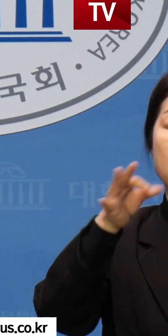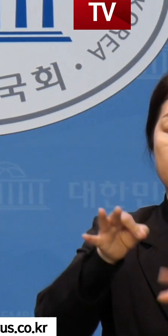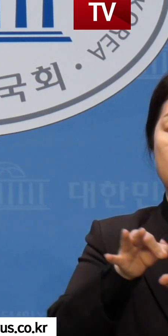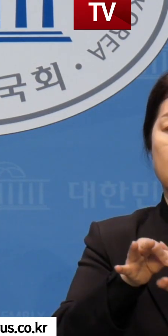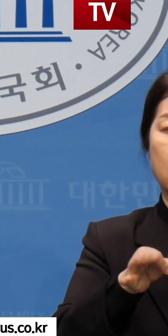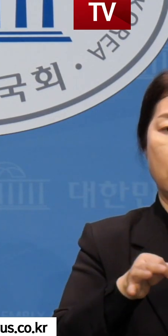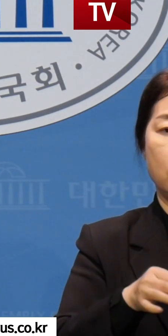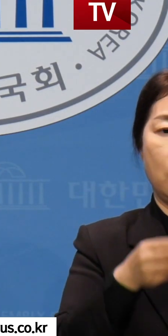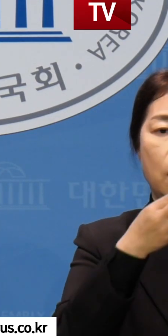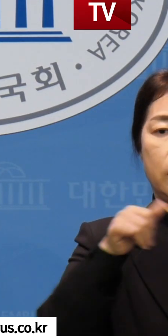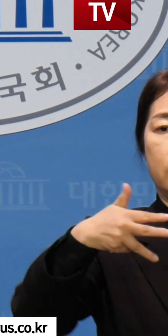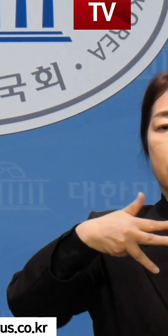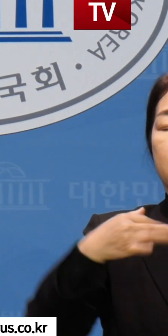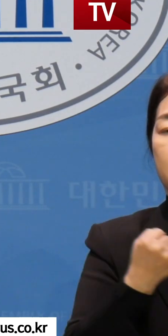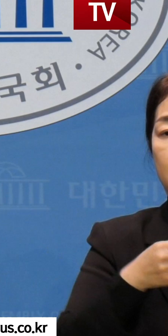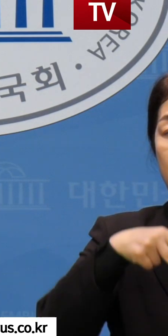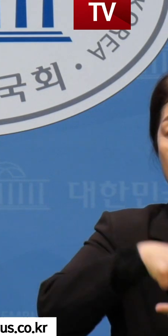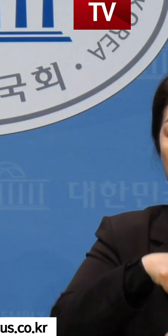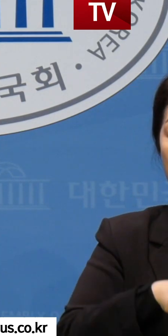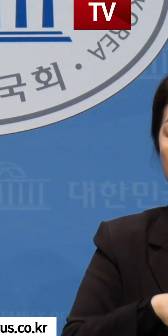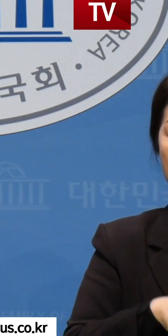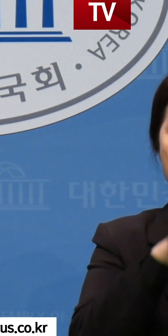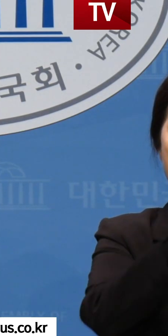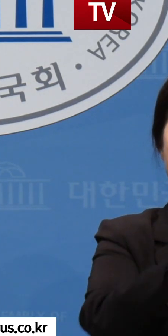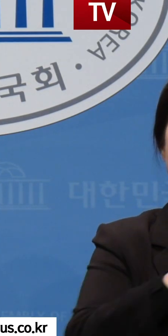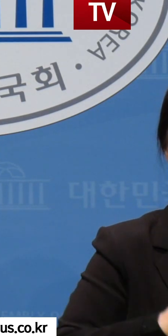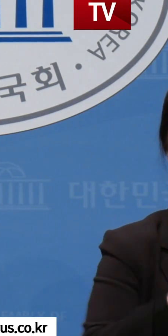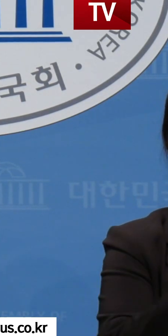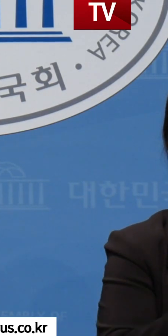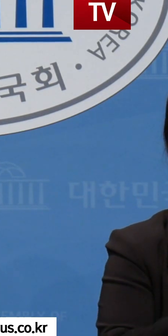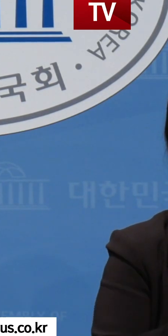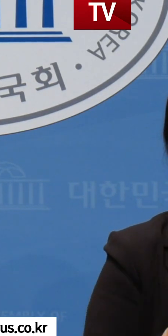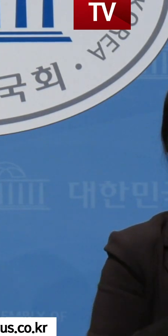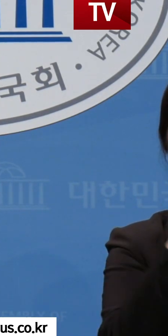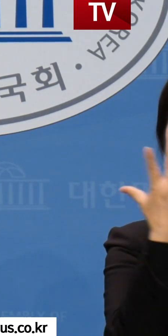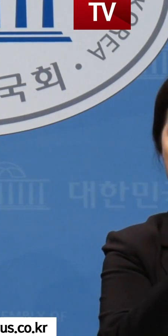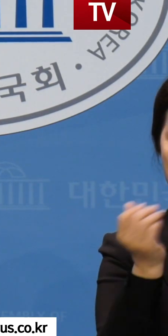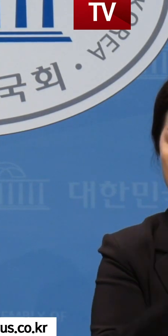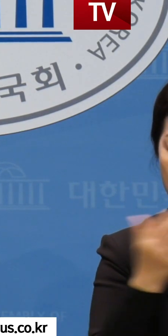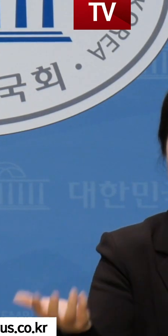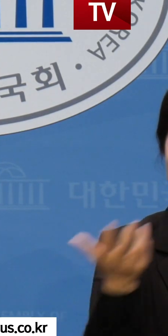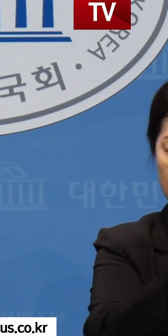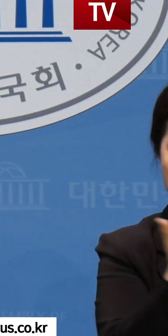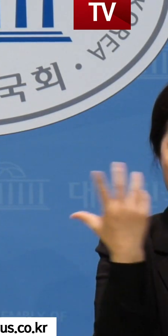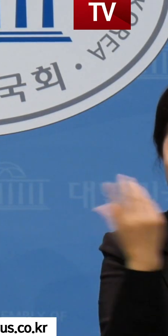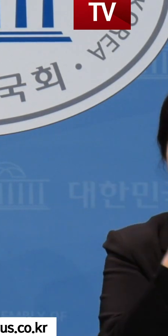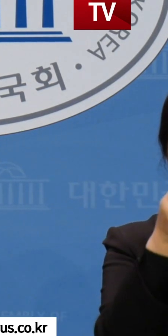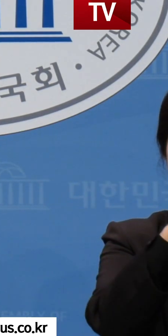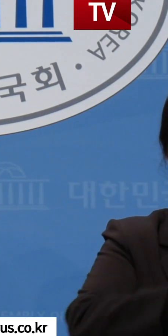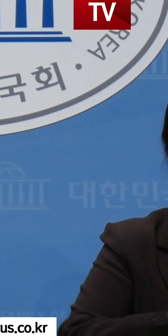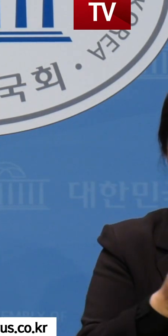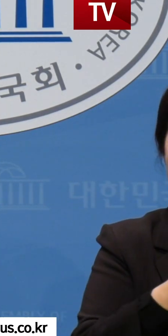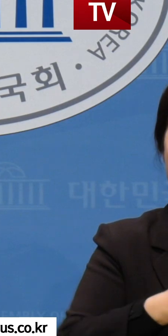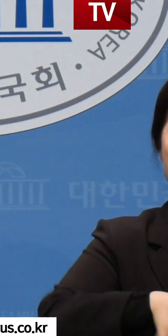리츠를 설정하여 매입 진행하고 사업 완료 후 입주하면 리츠 상장을 통해